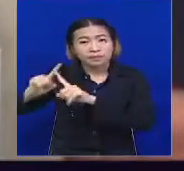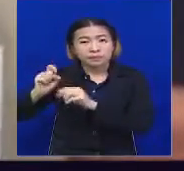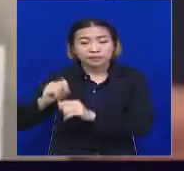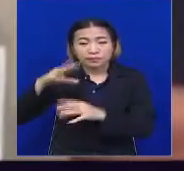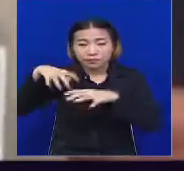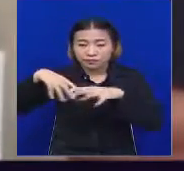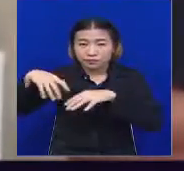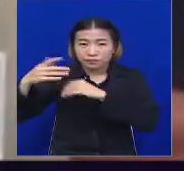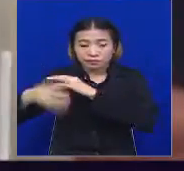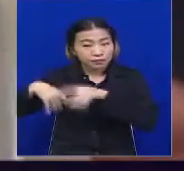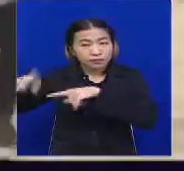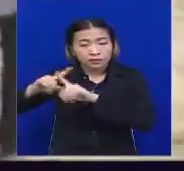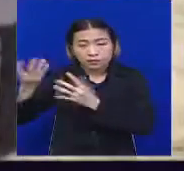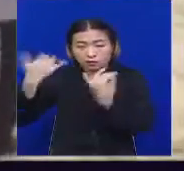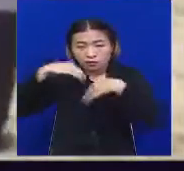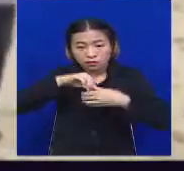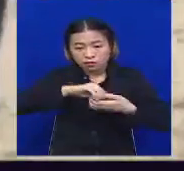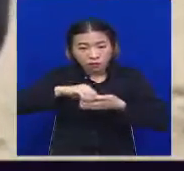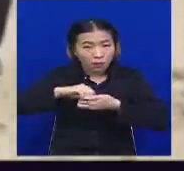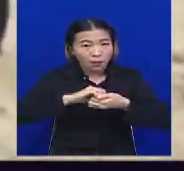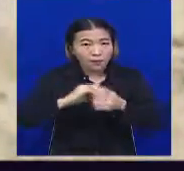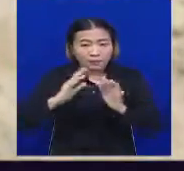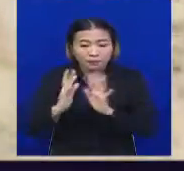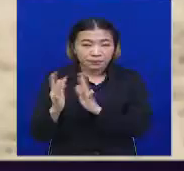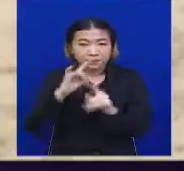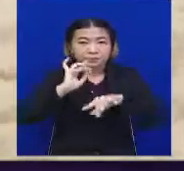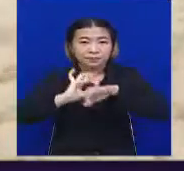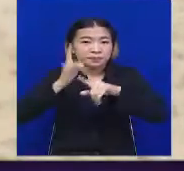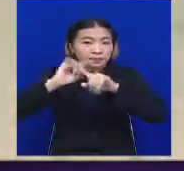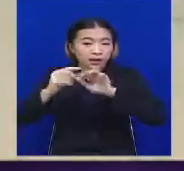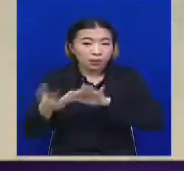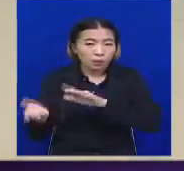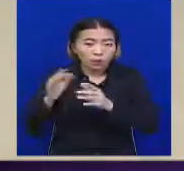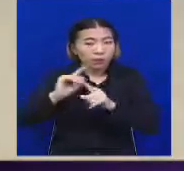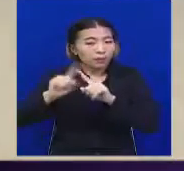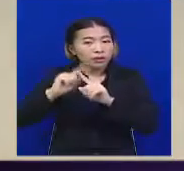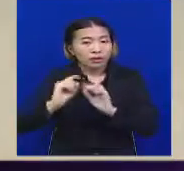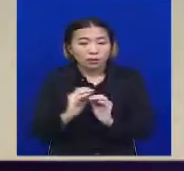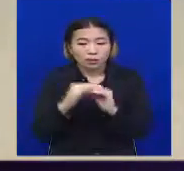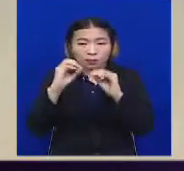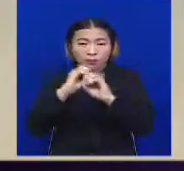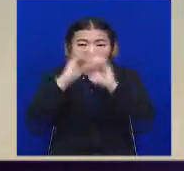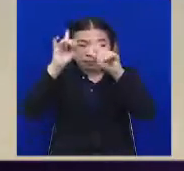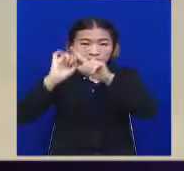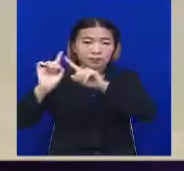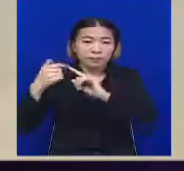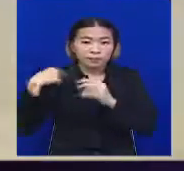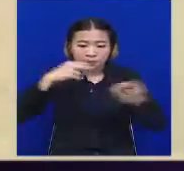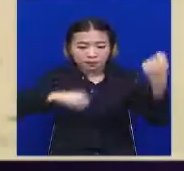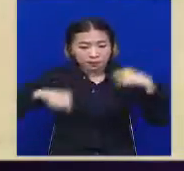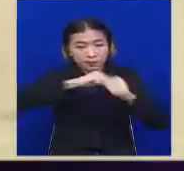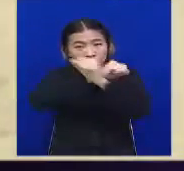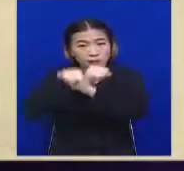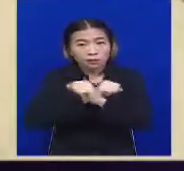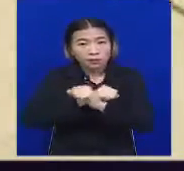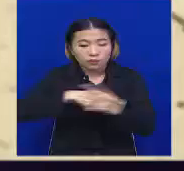านให้มีส่วนร่วมพลิกฟื้นธรรมชาติด้วยกลยุทธ์ PP โมเดลกำหนด4ยุทธศาสตร์ควบคุมดูแลรักษา